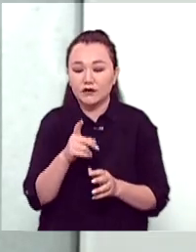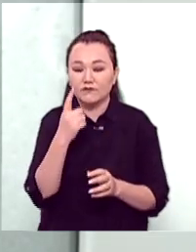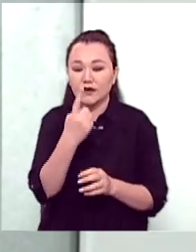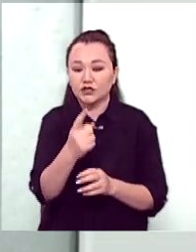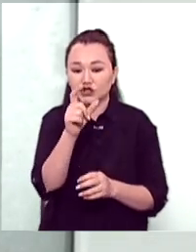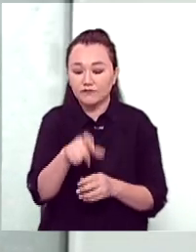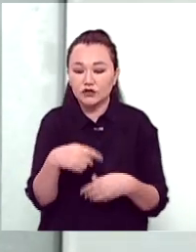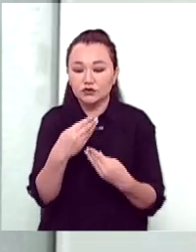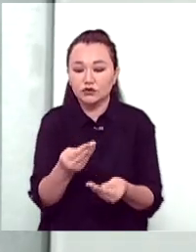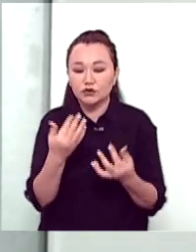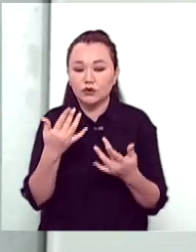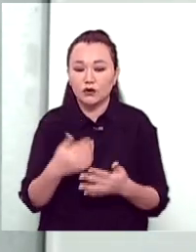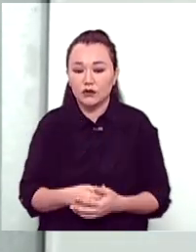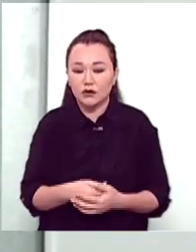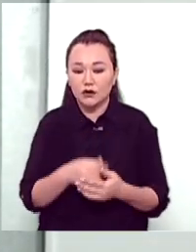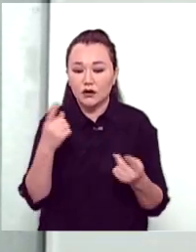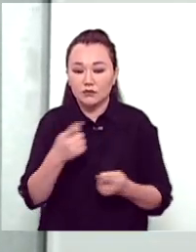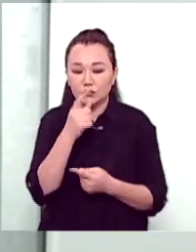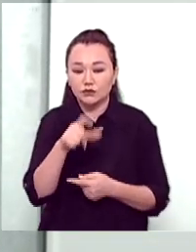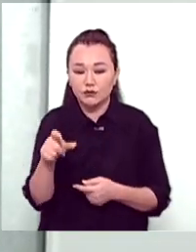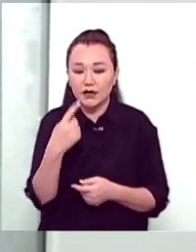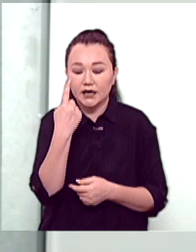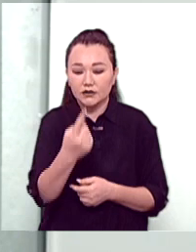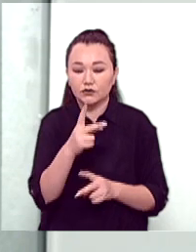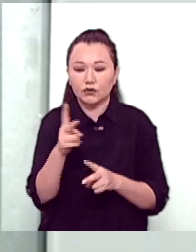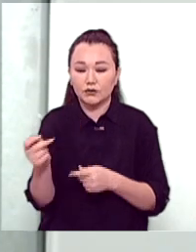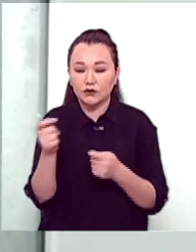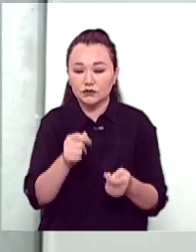руки сколько вы даете обычным людям